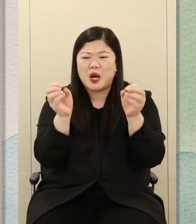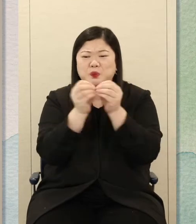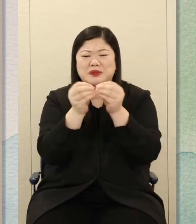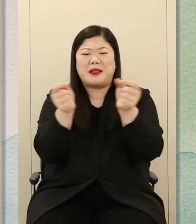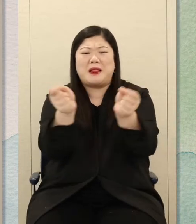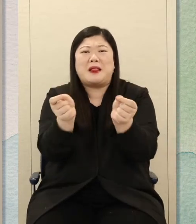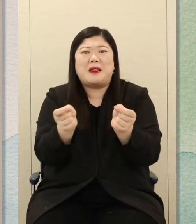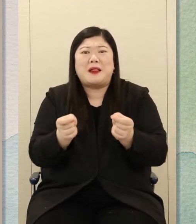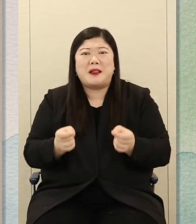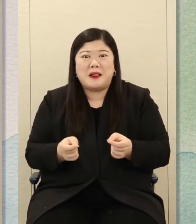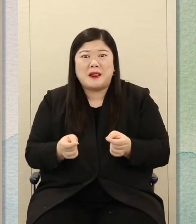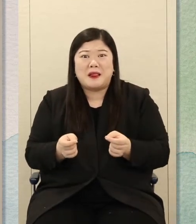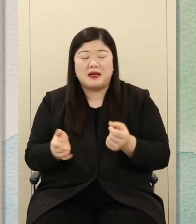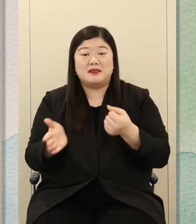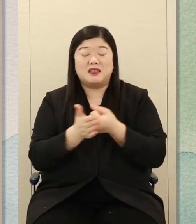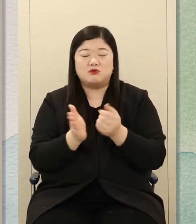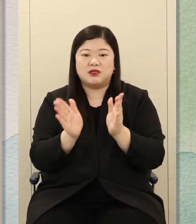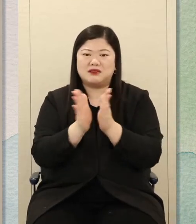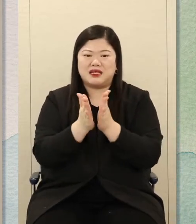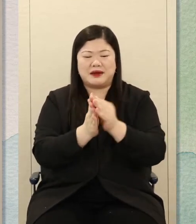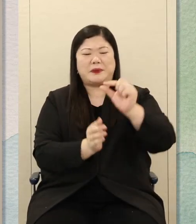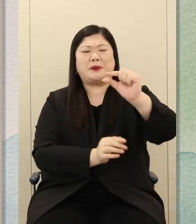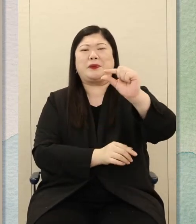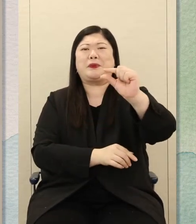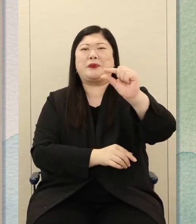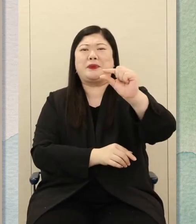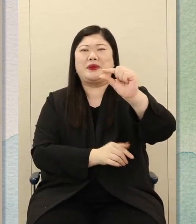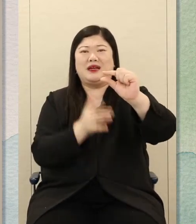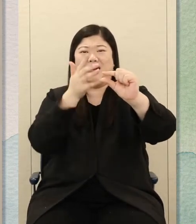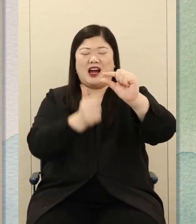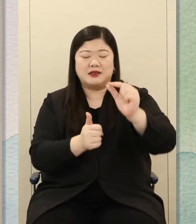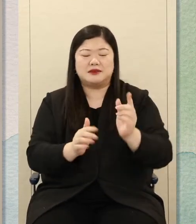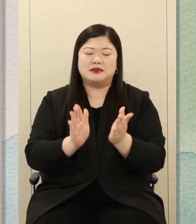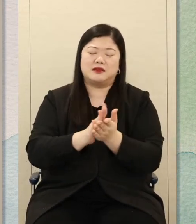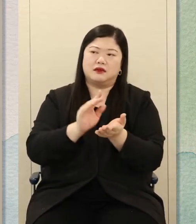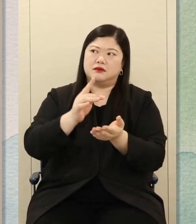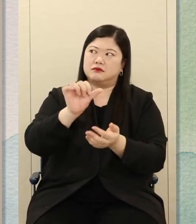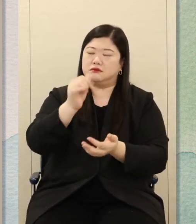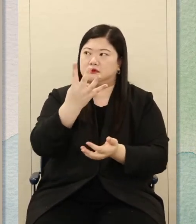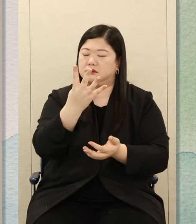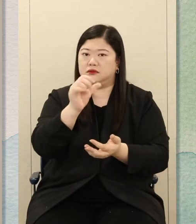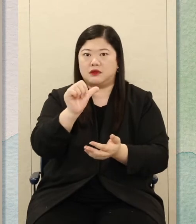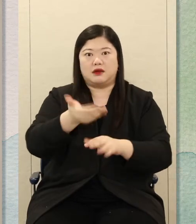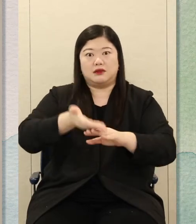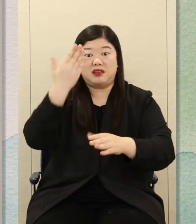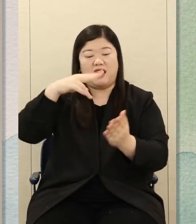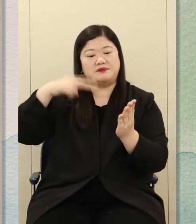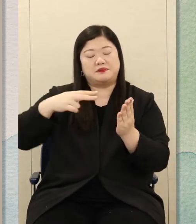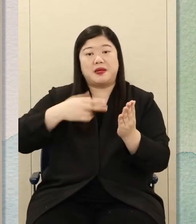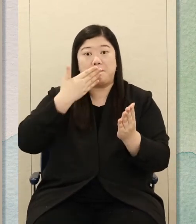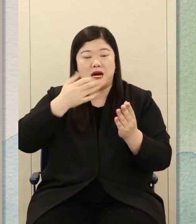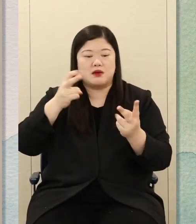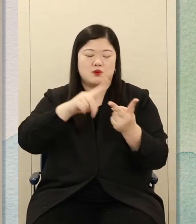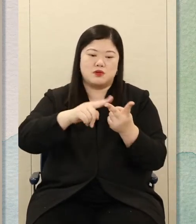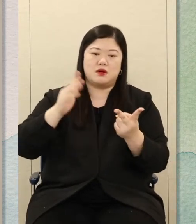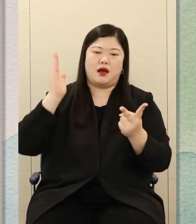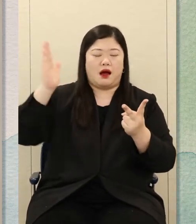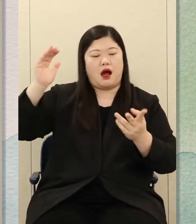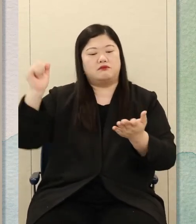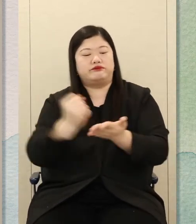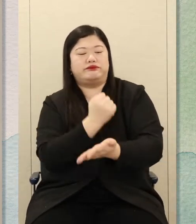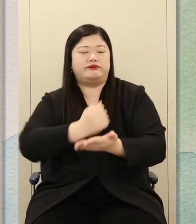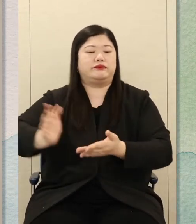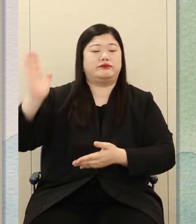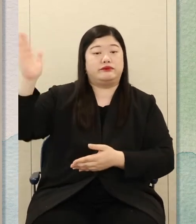그래도 몇 권씩 읽을 수 있어서 참 좋더라고요. 역시 그림책이 최고예요. 그런 면에서는 그래서 이제 이 책을 꾸준히 읽는